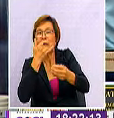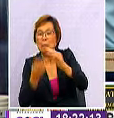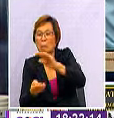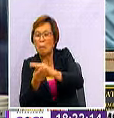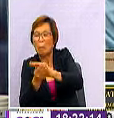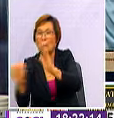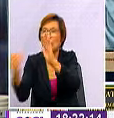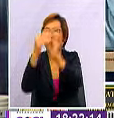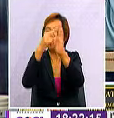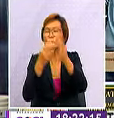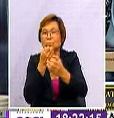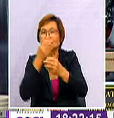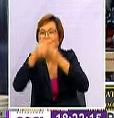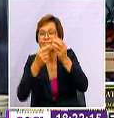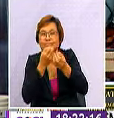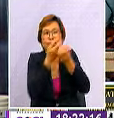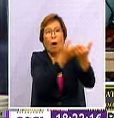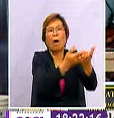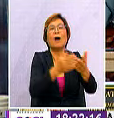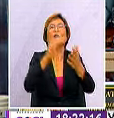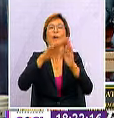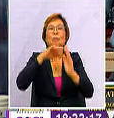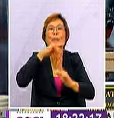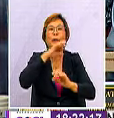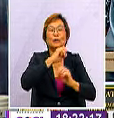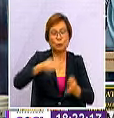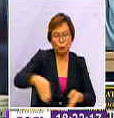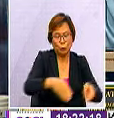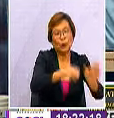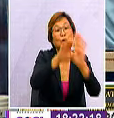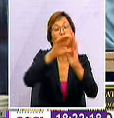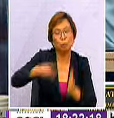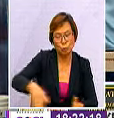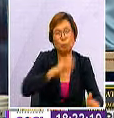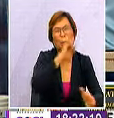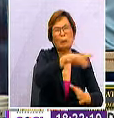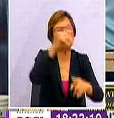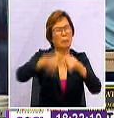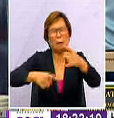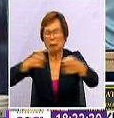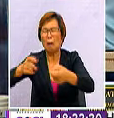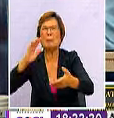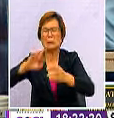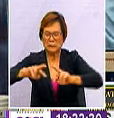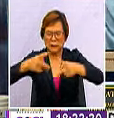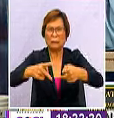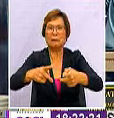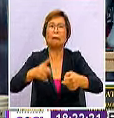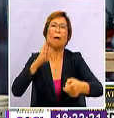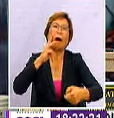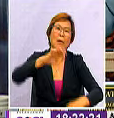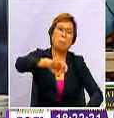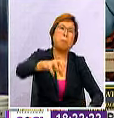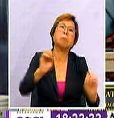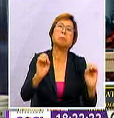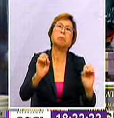dan pelanggaran undang-undang. Contohnya, isu pencemaran sungai yang semakin tidak terkawal sehingga mengakibatkan terputusnya